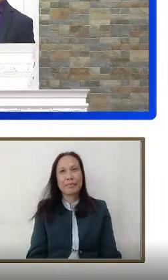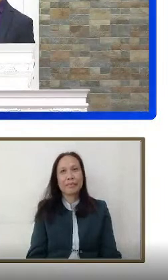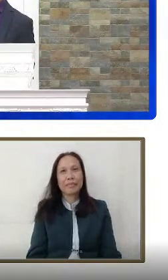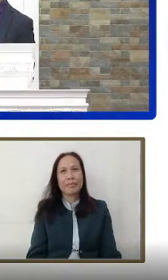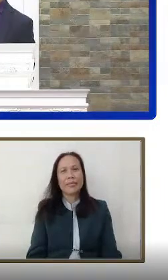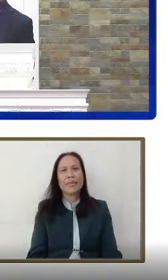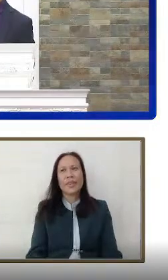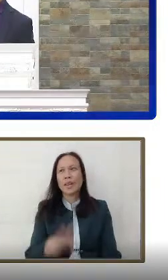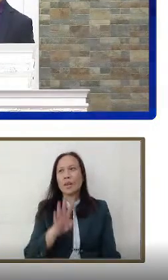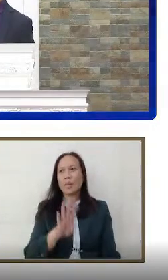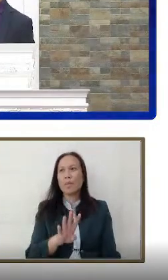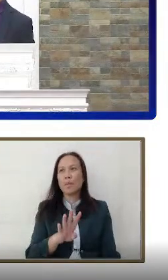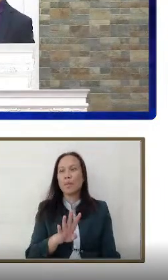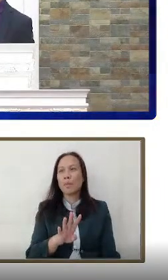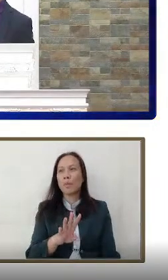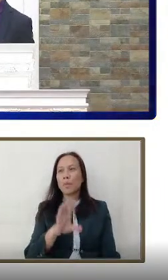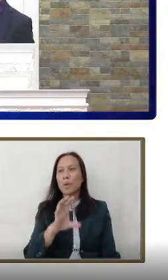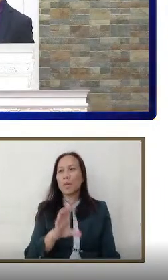450 in attendance.